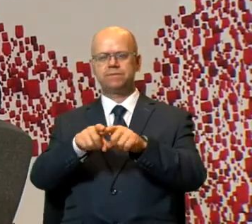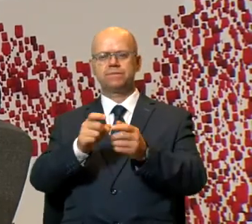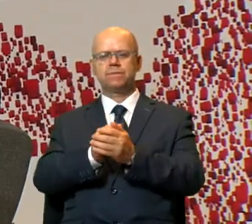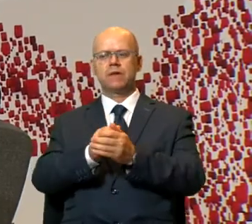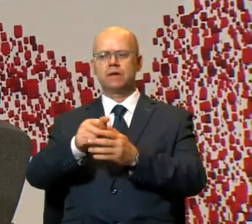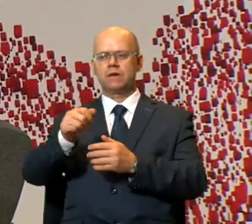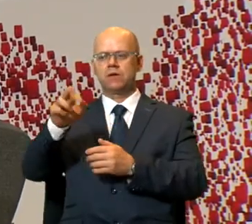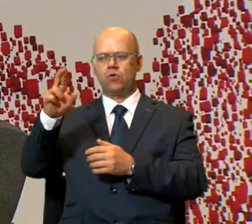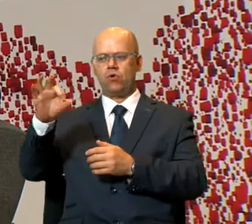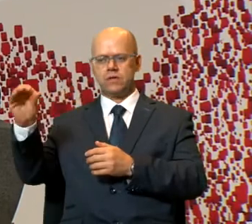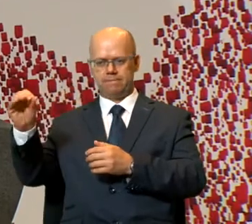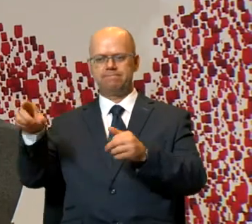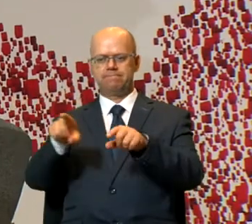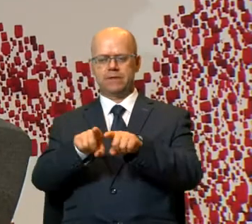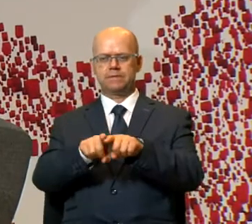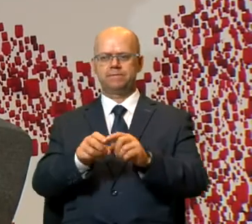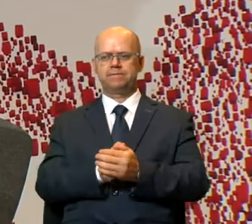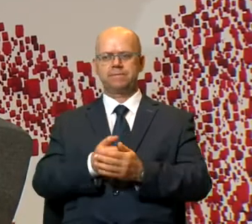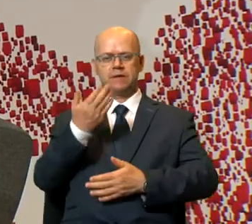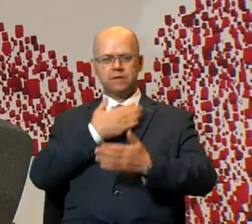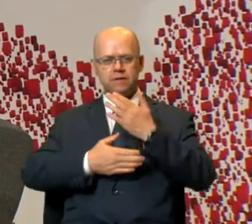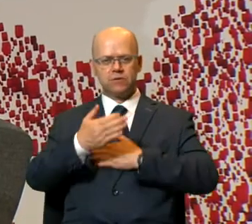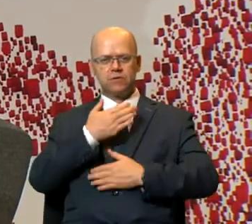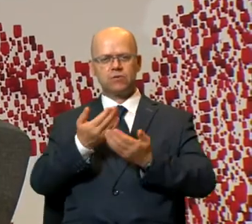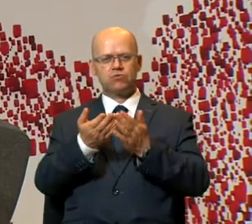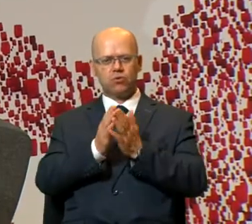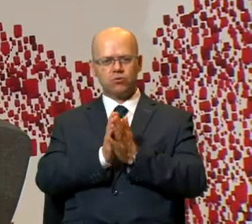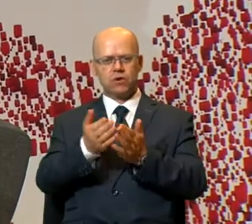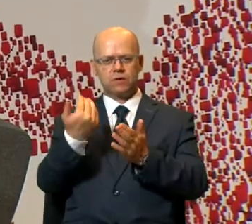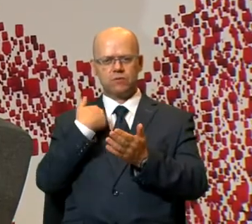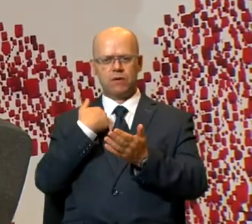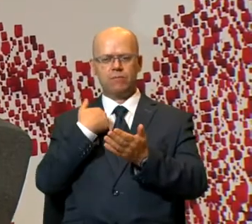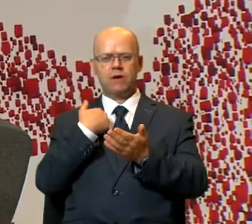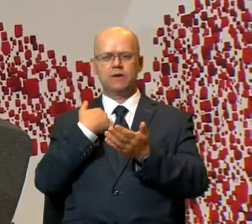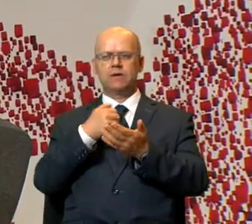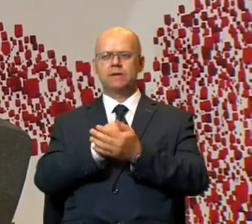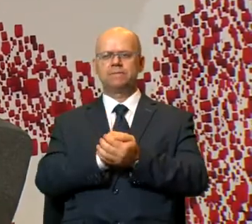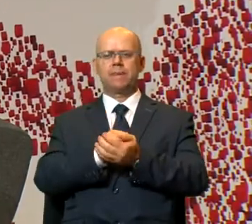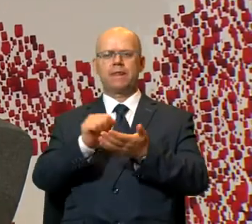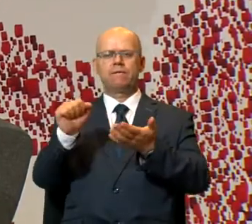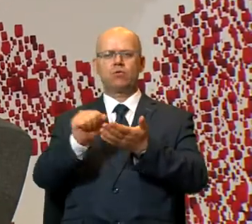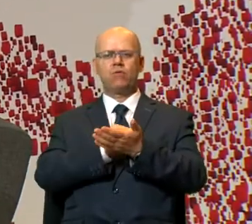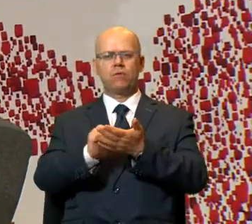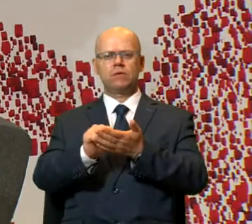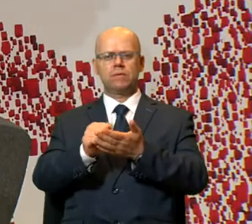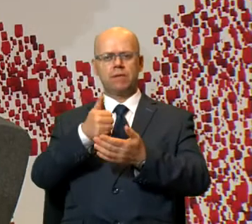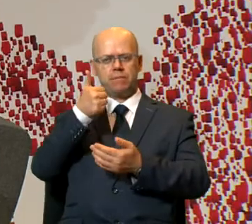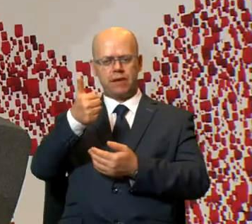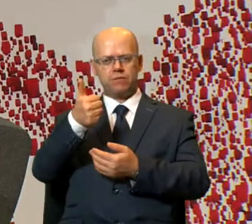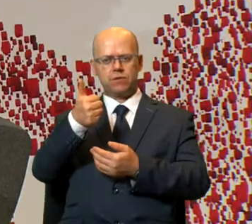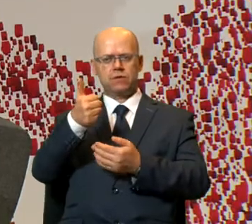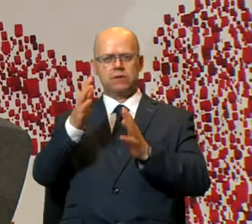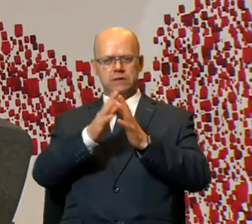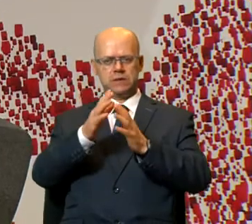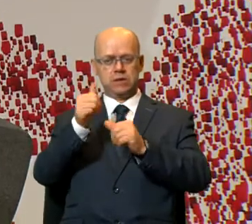Rosa. Cieszę się bardzo, ponieważ to książka, która została wydana najpierw w języku angielskim 10 lat